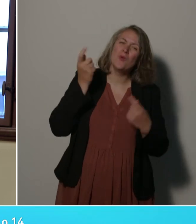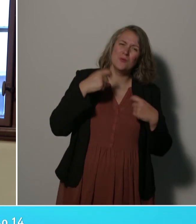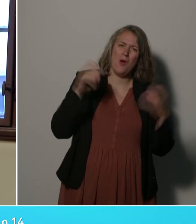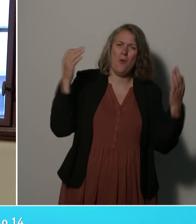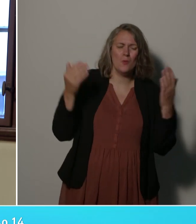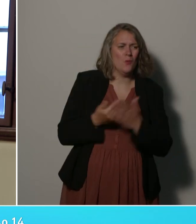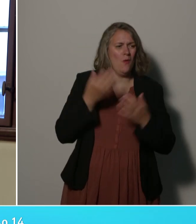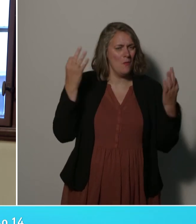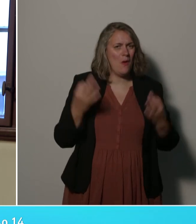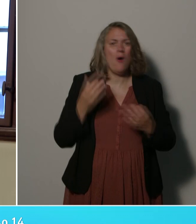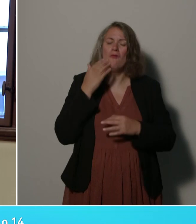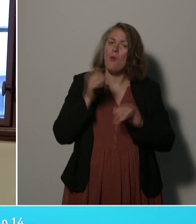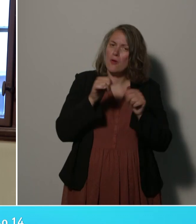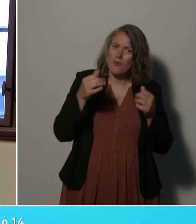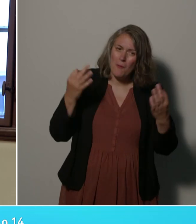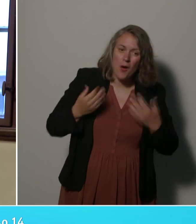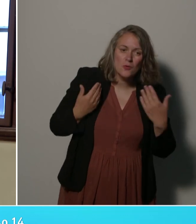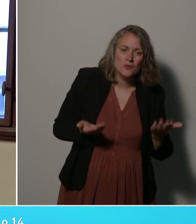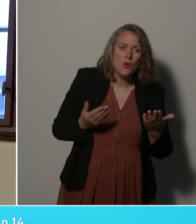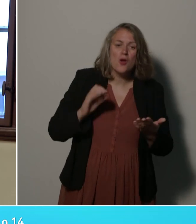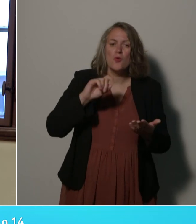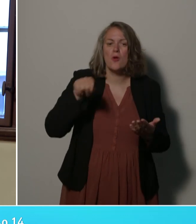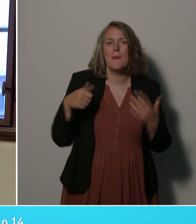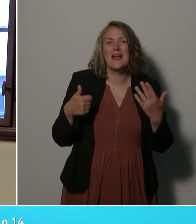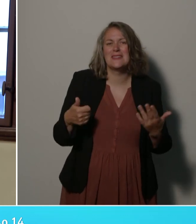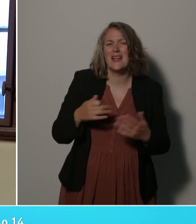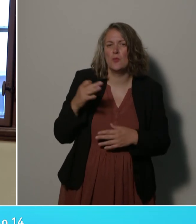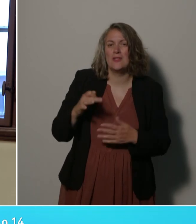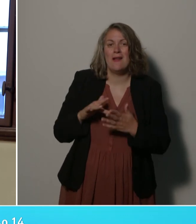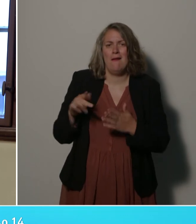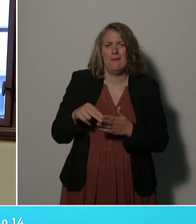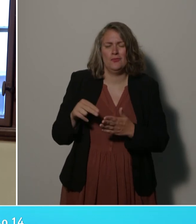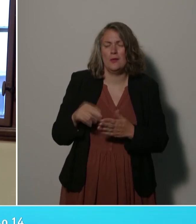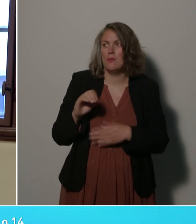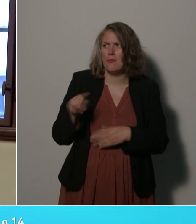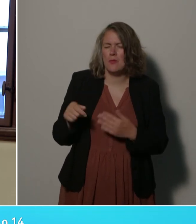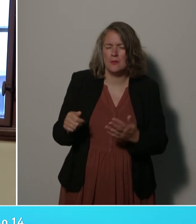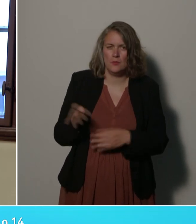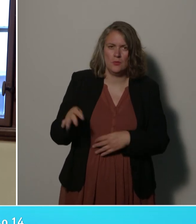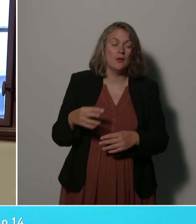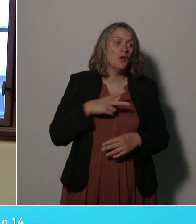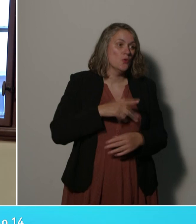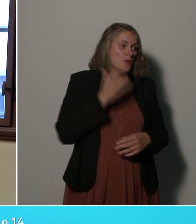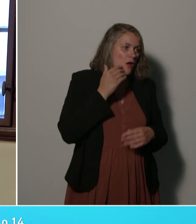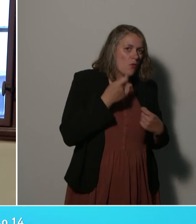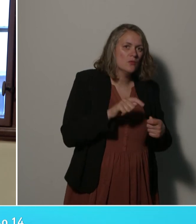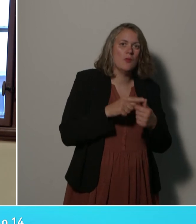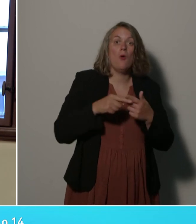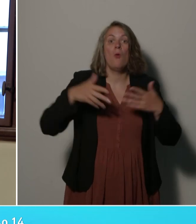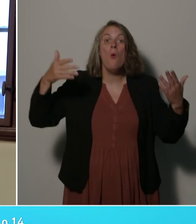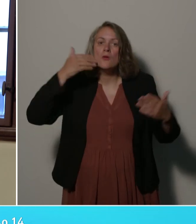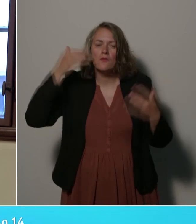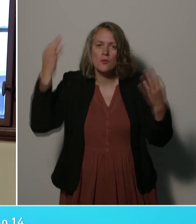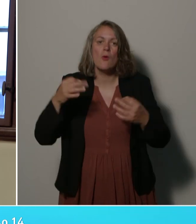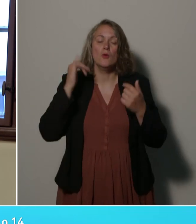solche Wohnformen in Jena brauchen, 0,6% Leerstandsquote, ja, wir brauchen Wohnungsbau, ja, wir brauchen Sozialwohnungsbau, ja, wir brauchen große